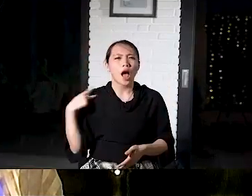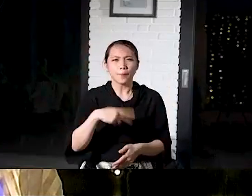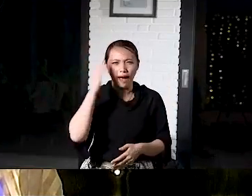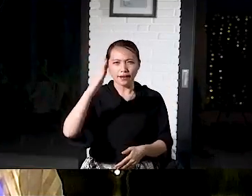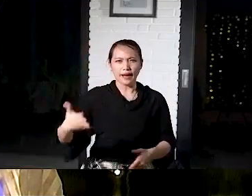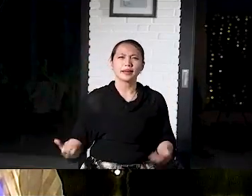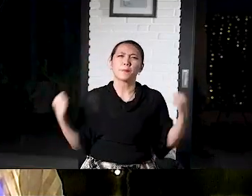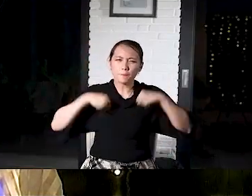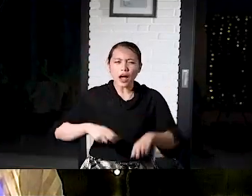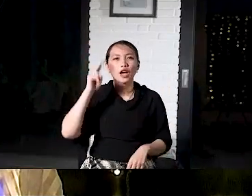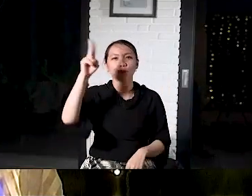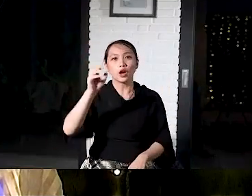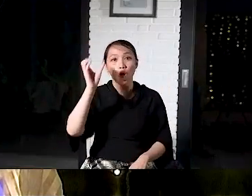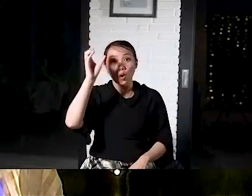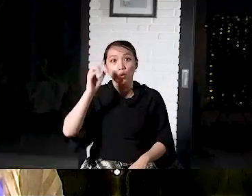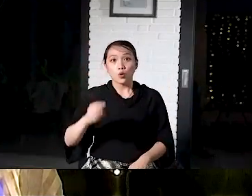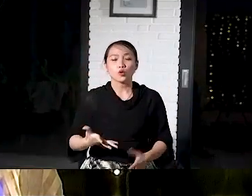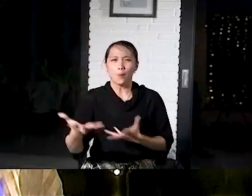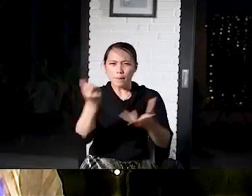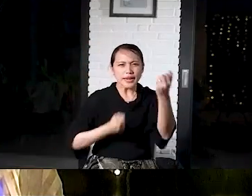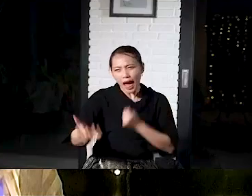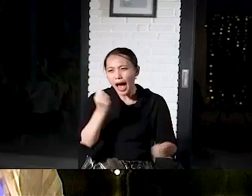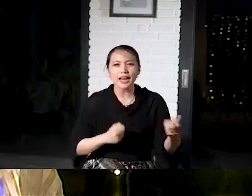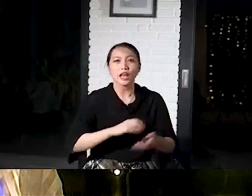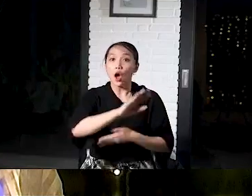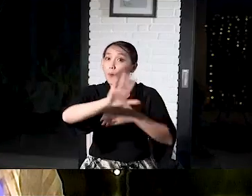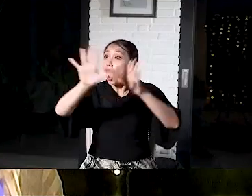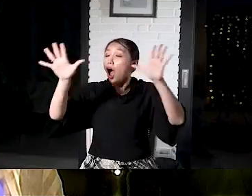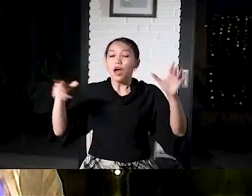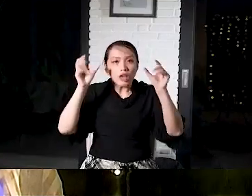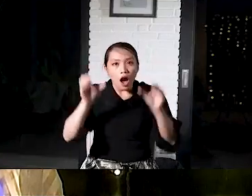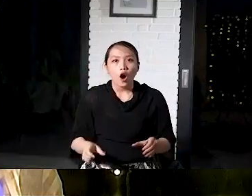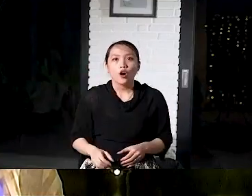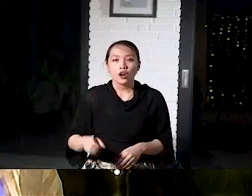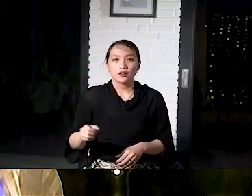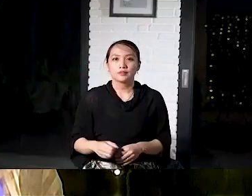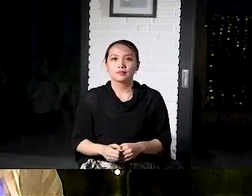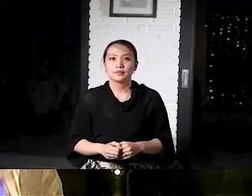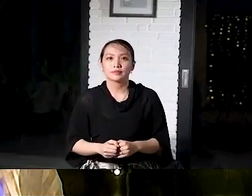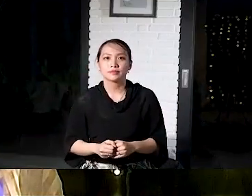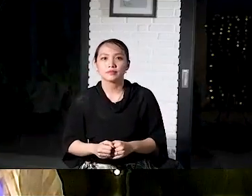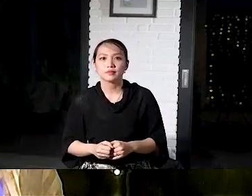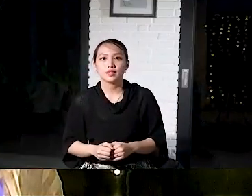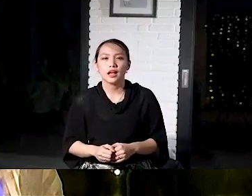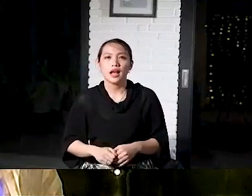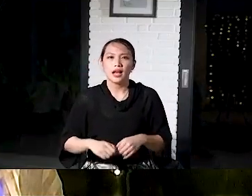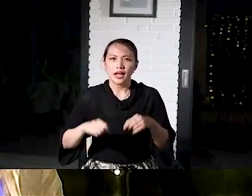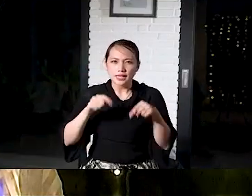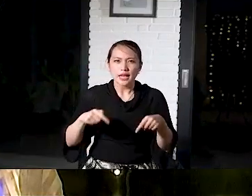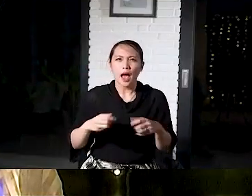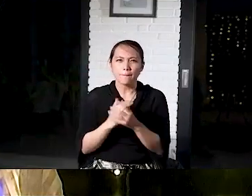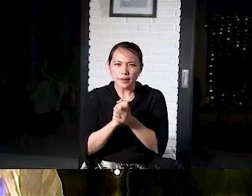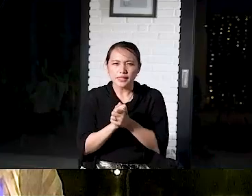Tuhan untuk menarik banyak orang ke dalam kehidupan kami. Kami percaya saat ini setiap orang yang mengangkat tangan bersama-sama